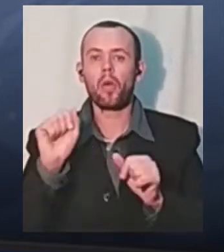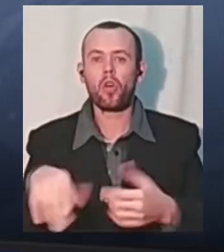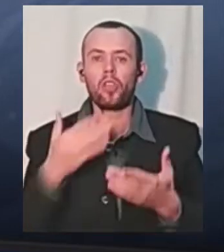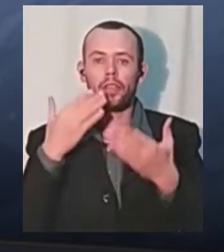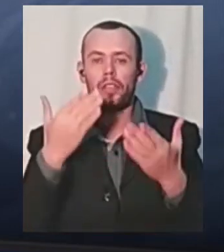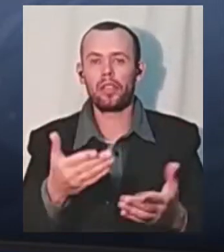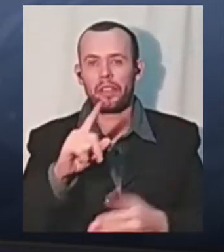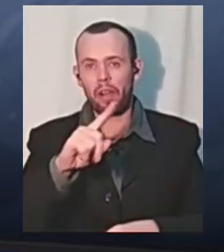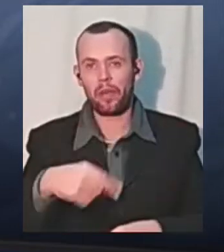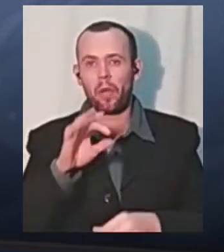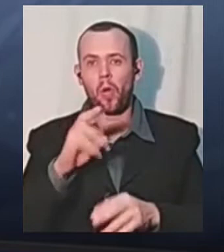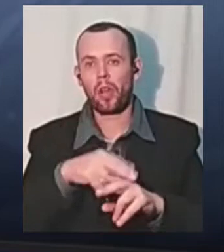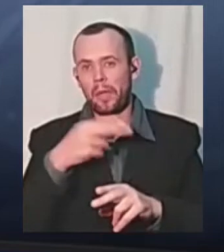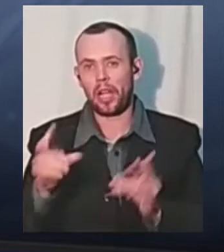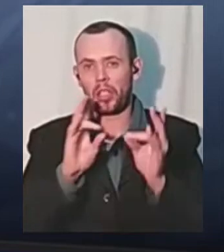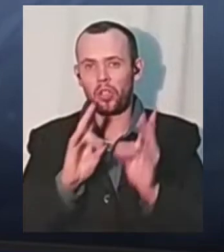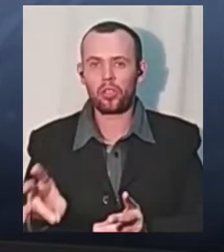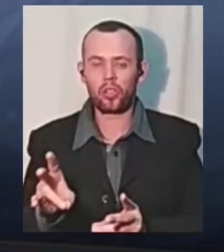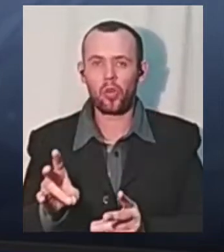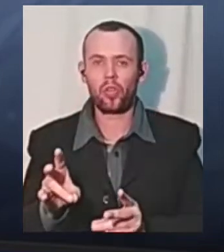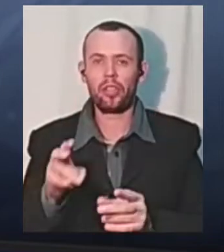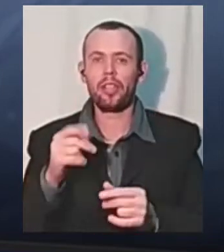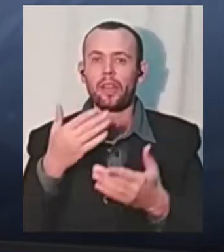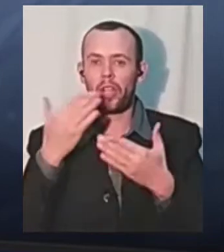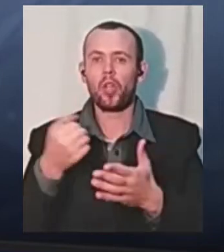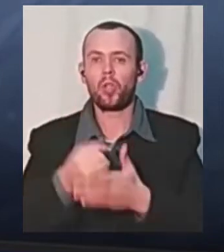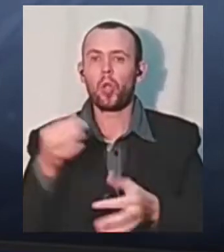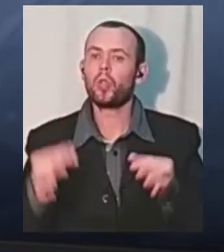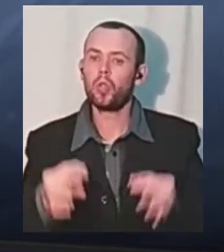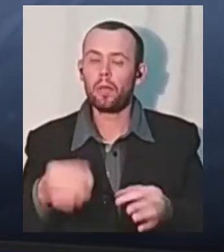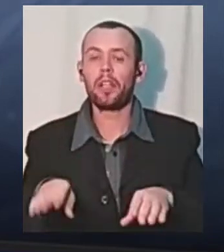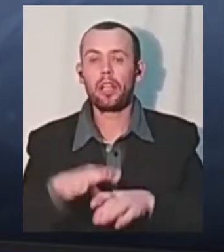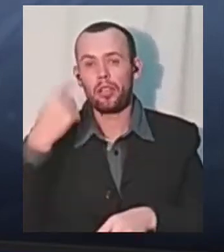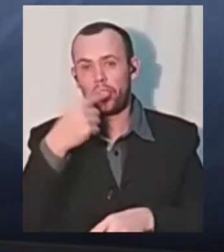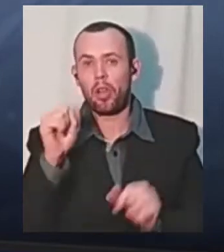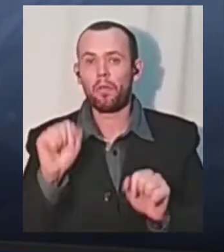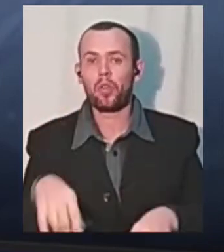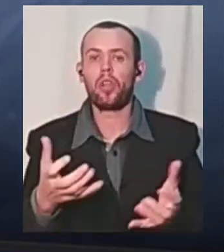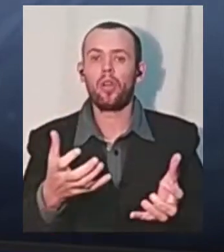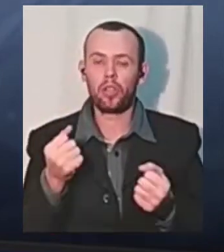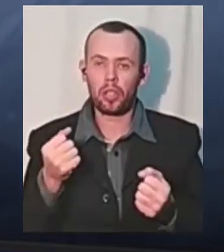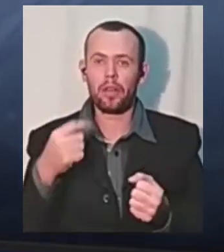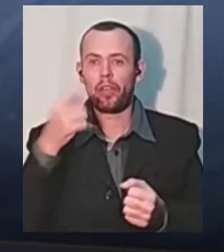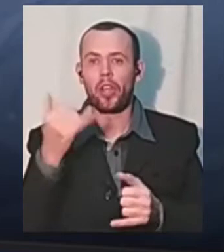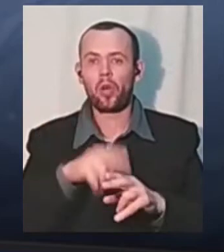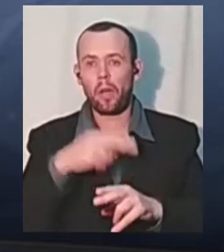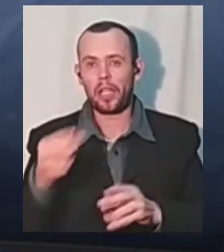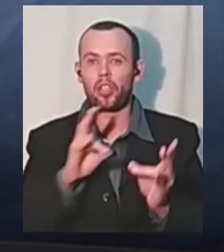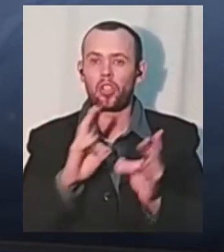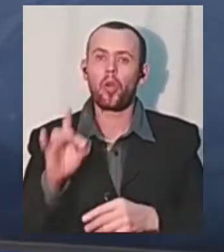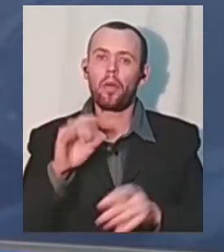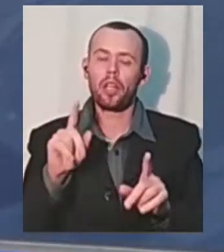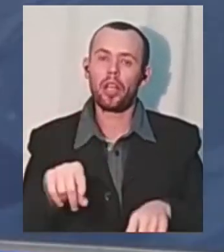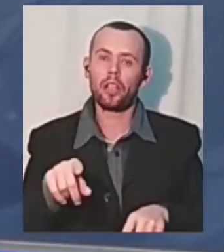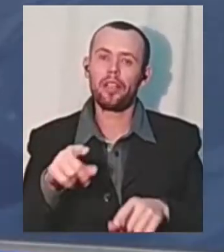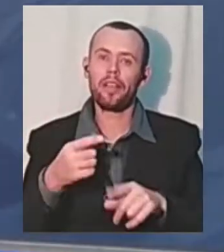по компенсацію шкоди, звернутися до суду. Таким чином можна отримати, власне, і компенсацію шкоди. Проте для цього слід